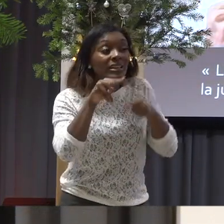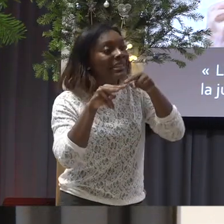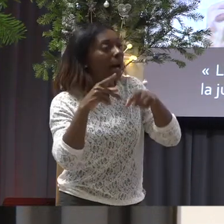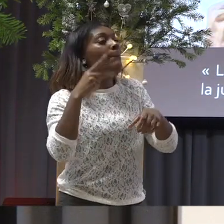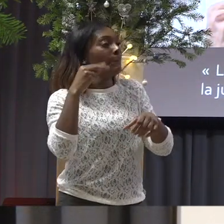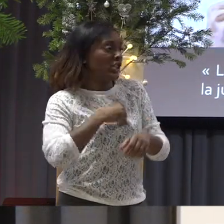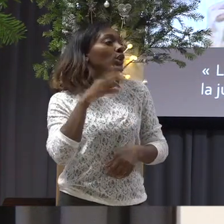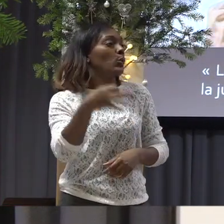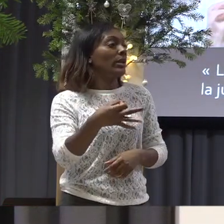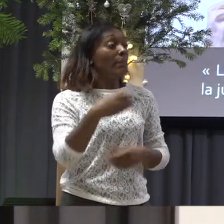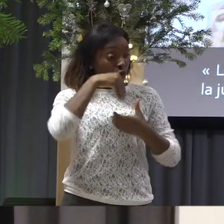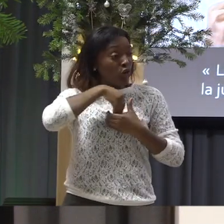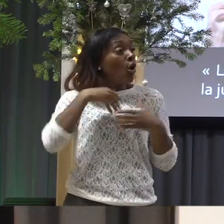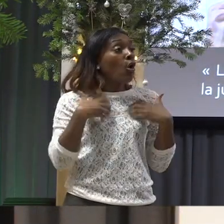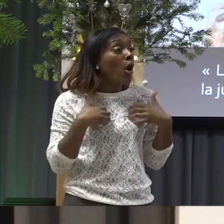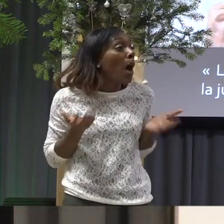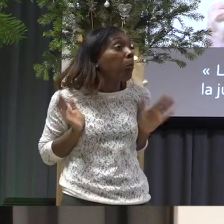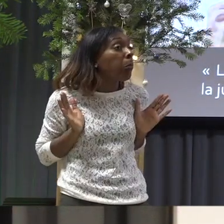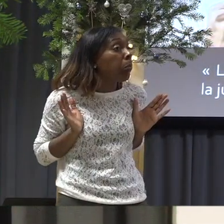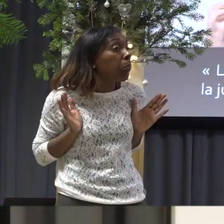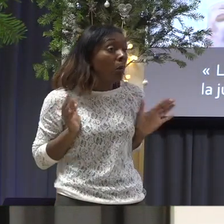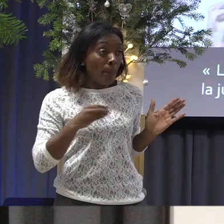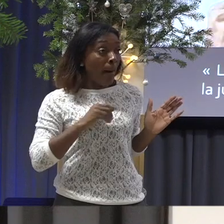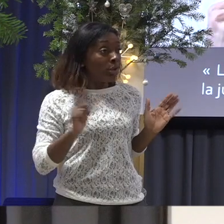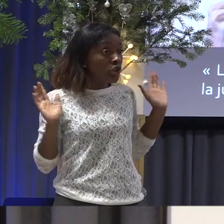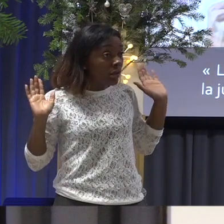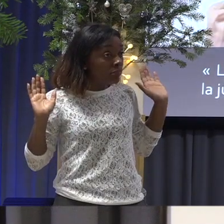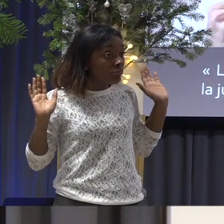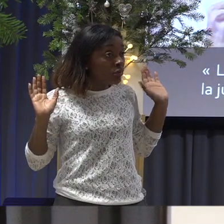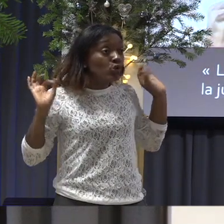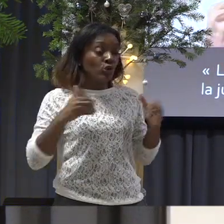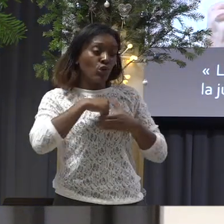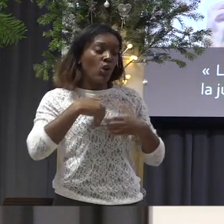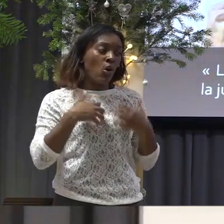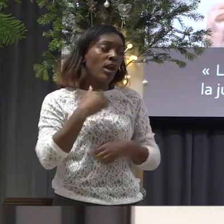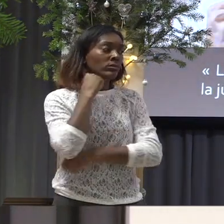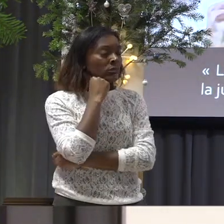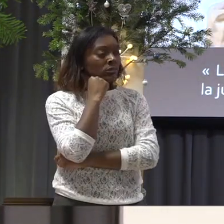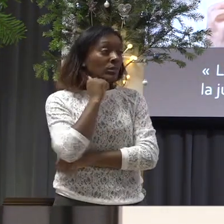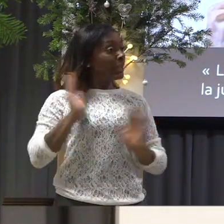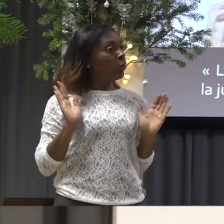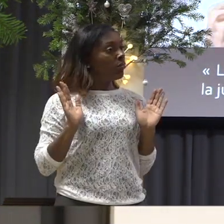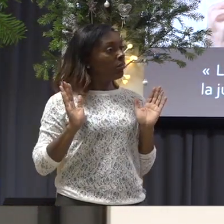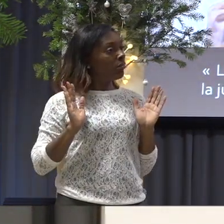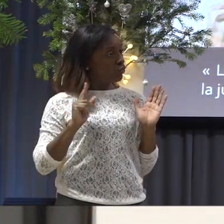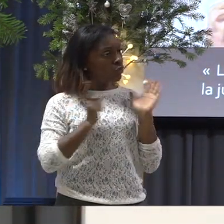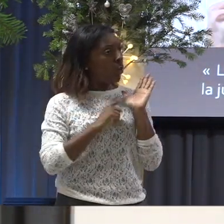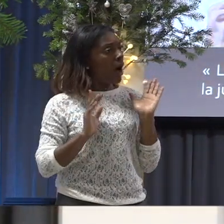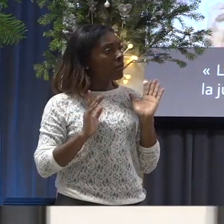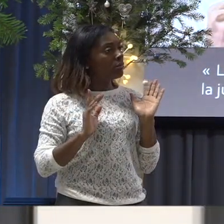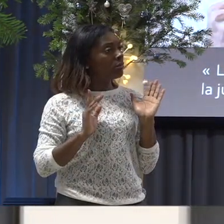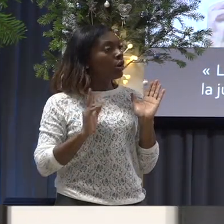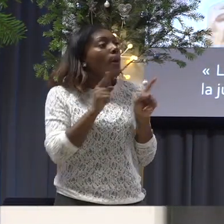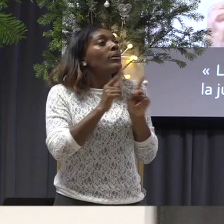désaccord. Être fâché, c'est je ne suis pas d'accord. D'accord par rapport à quelque chose qui se passe. C'est un sentiment. De la même manière